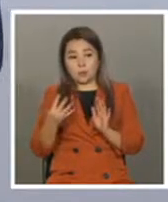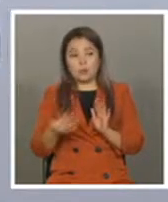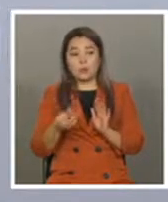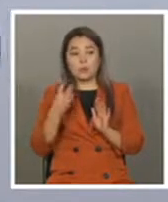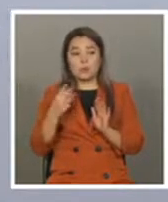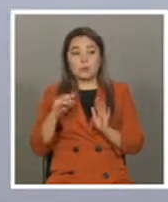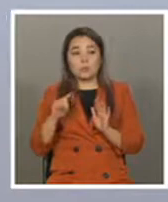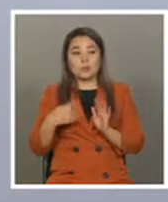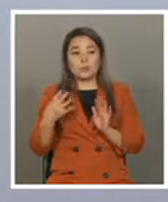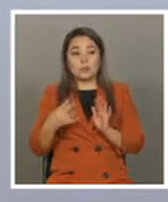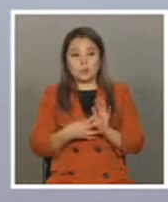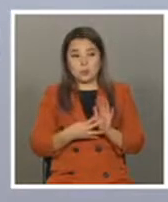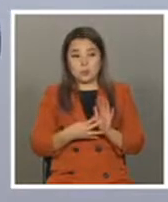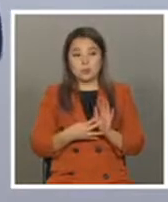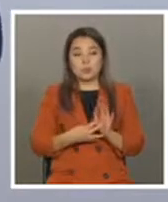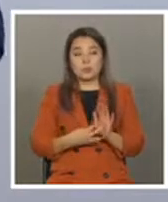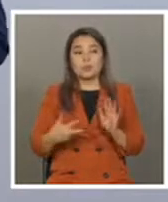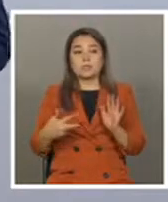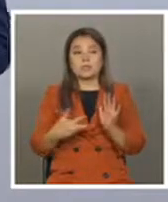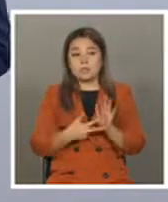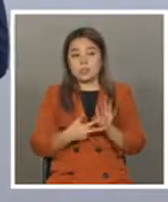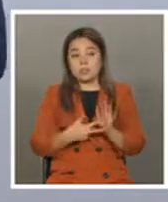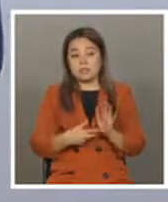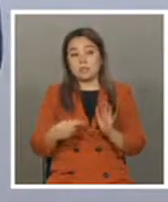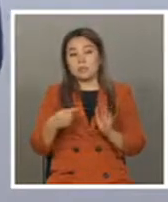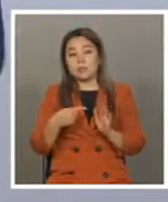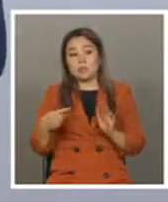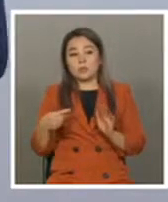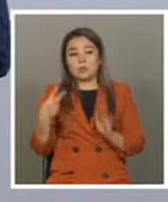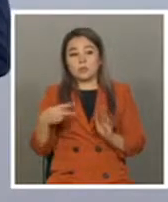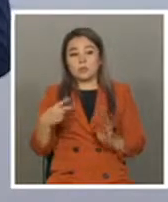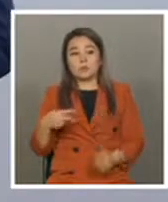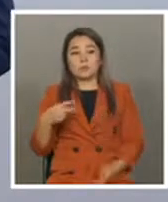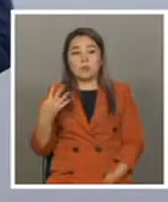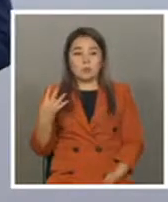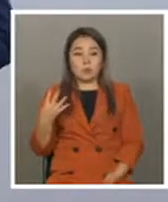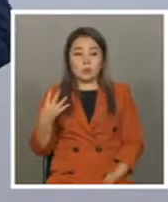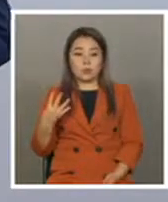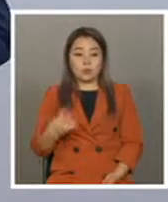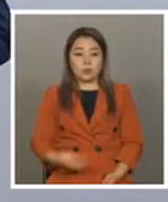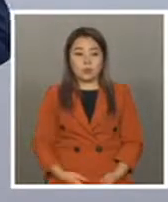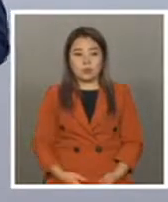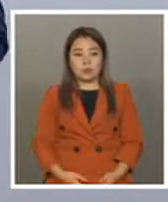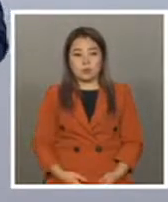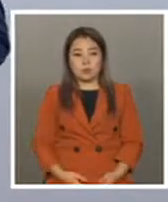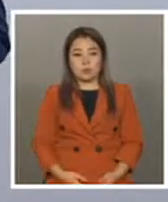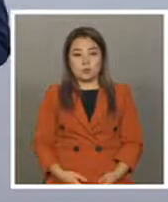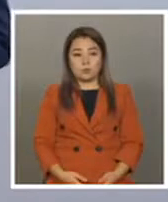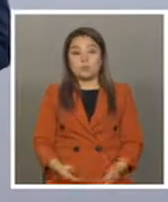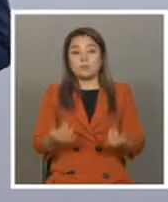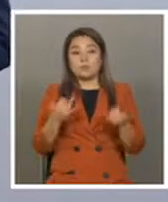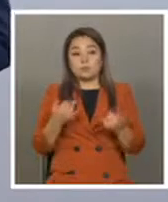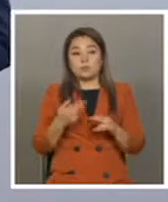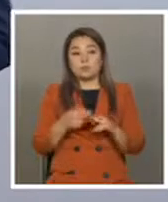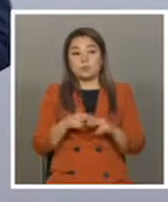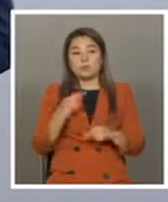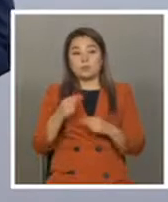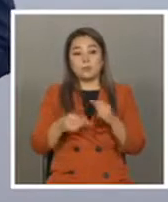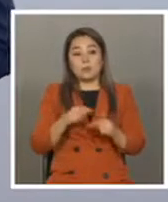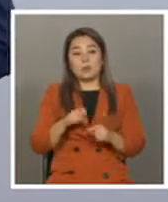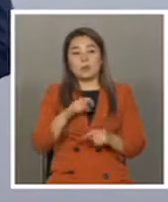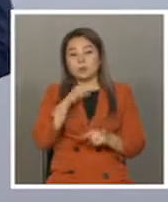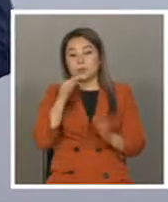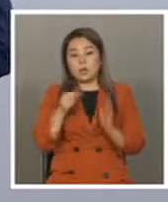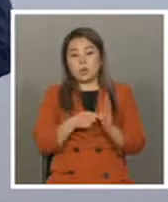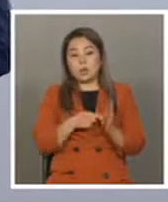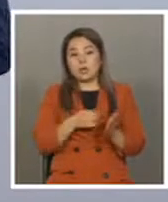-0.10-4, 3.10-9, 8 және -24. Енді келесі сұрақтарға жауап беріп